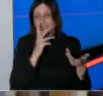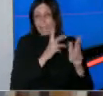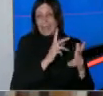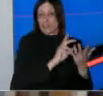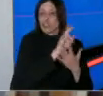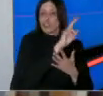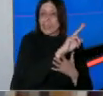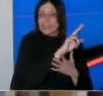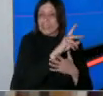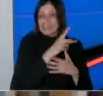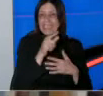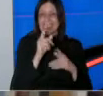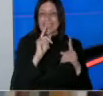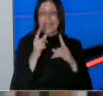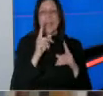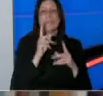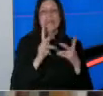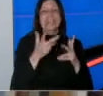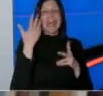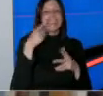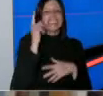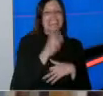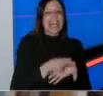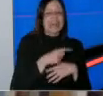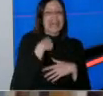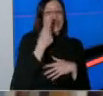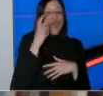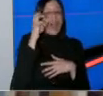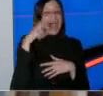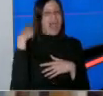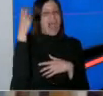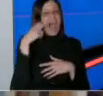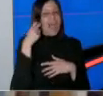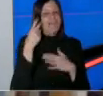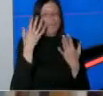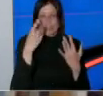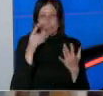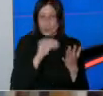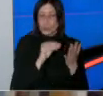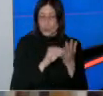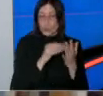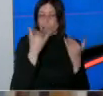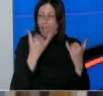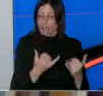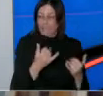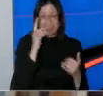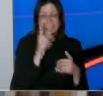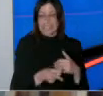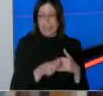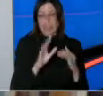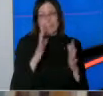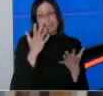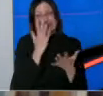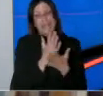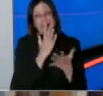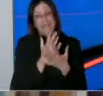12, אחרי השיחה שלכם עכשיו, למרץ הם היו צריכים את הקול הערבי, כמה הם זקוקים לו עכשיו, אבל יותר מזה, אם